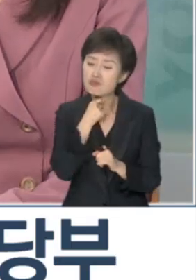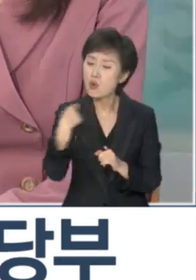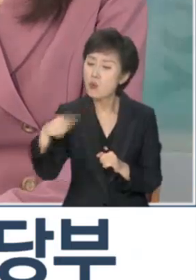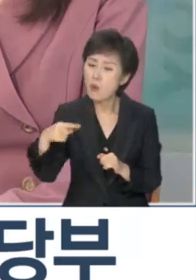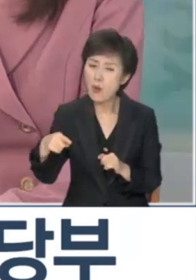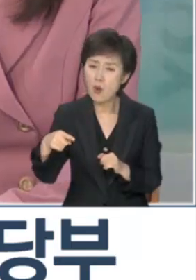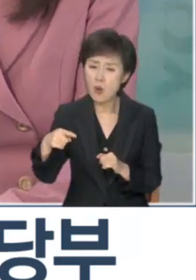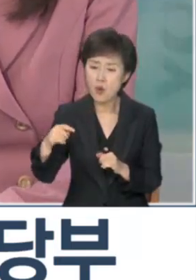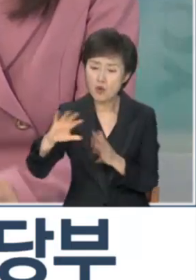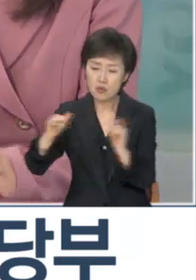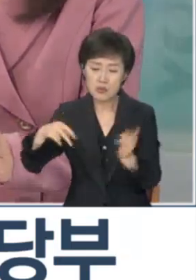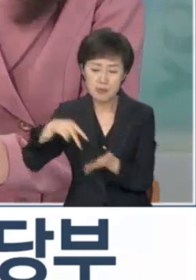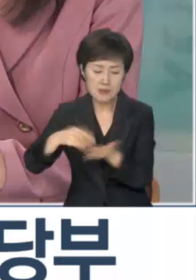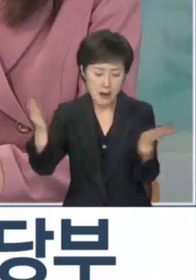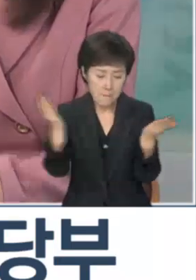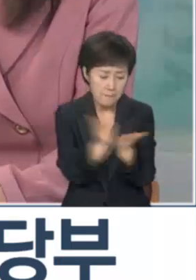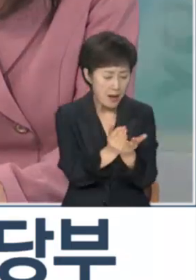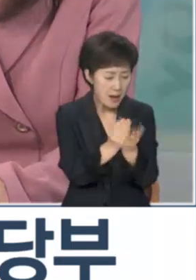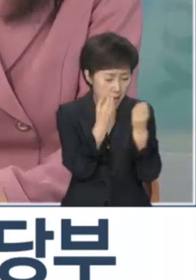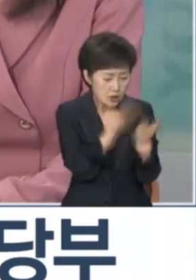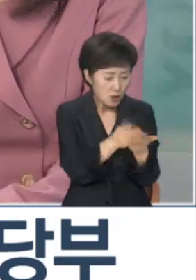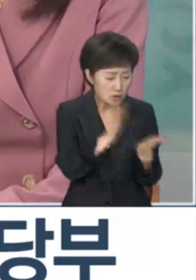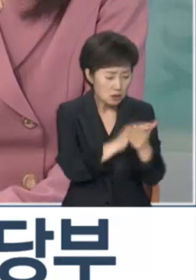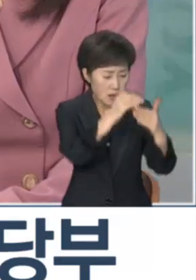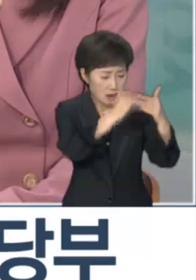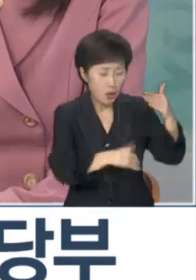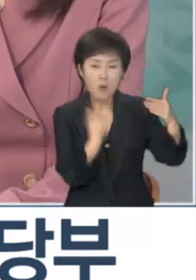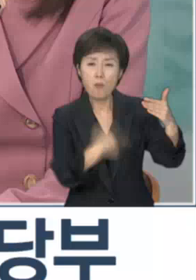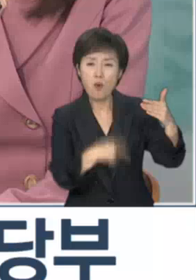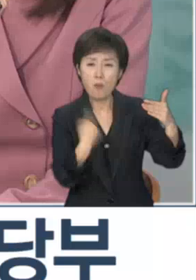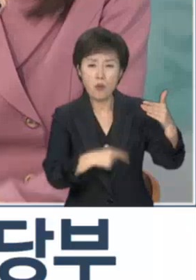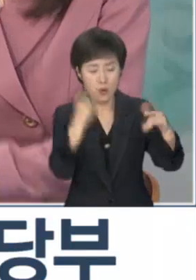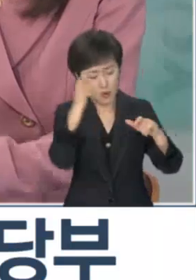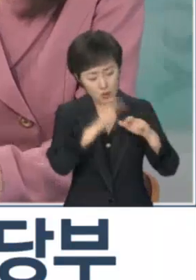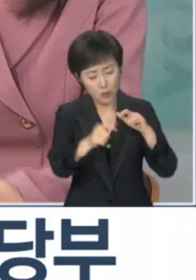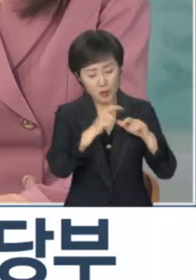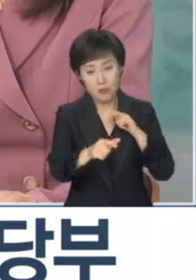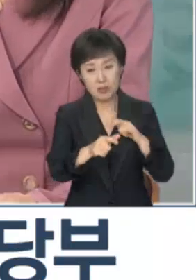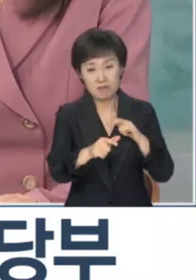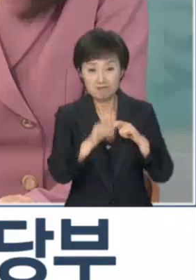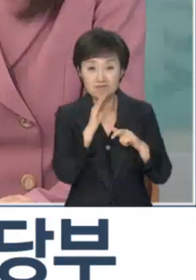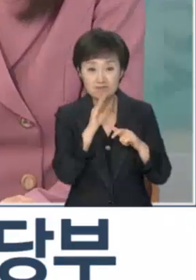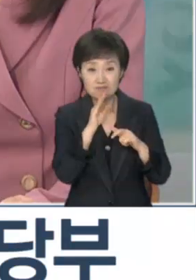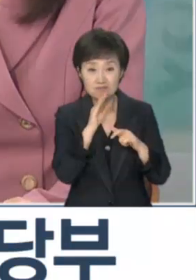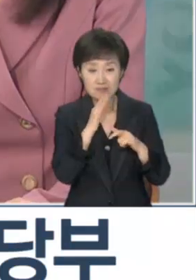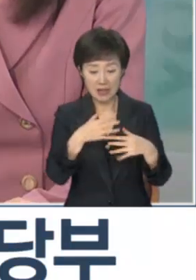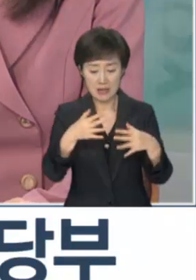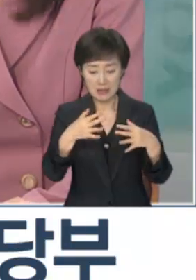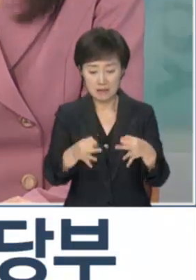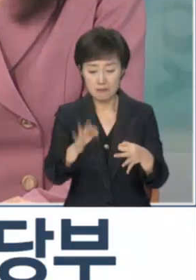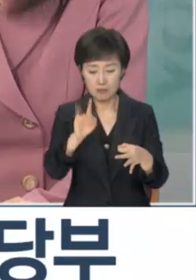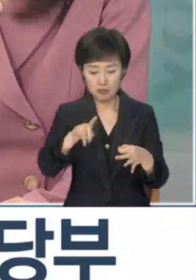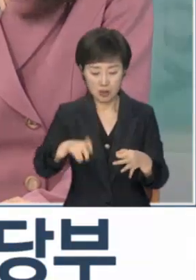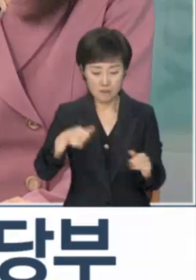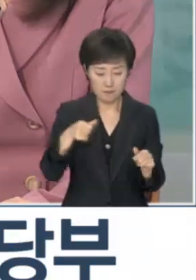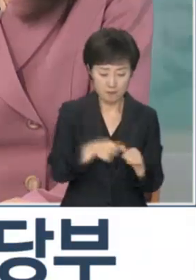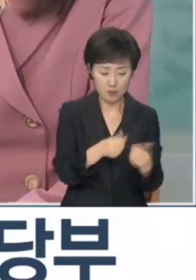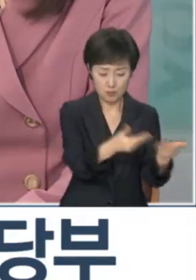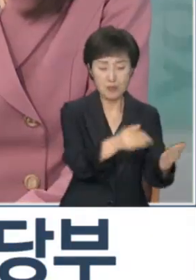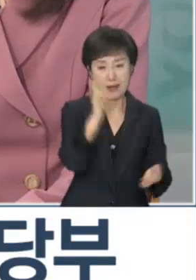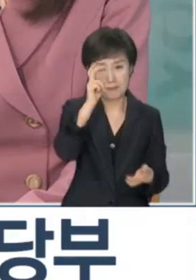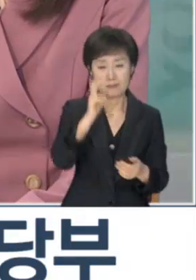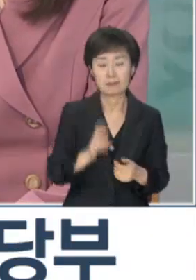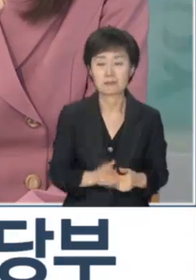맞는 좀 파격적인 혁신안이 나와야 되는 것이 아니겠느냐에 대해서 또 총리님께서 또 직접적인 언급을 해주실 가능성도 저는 있다고 생각합니다.